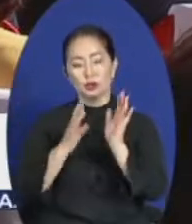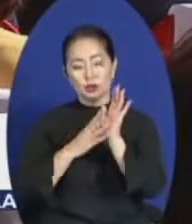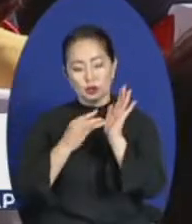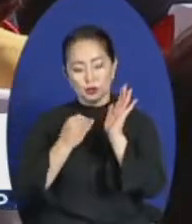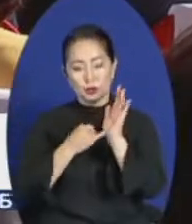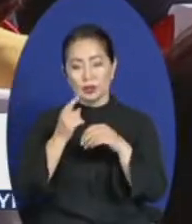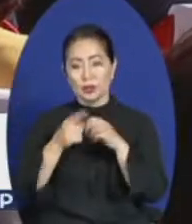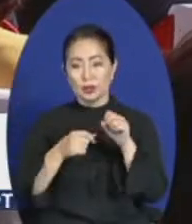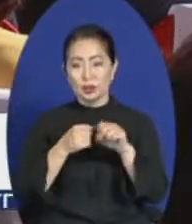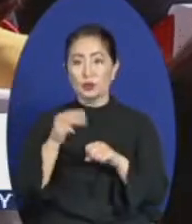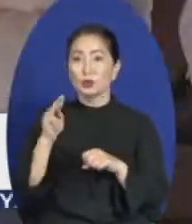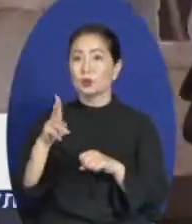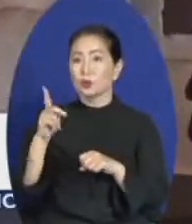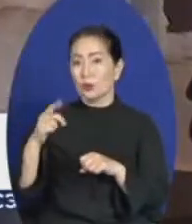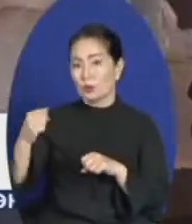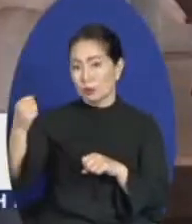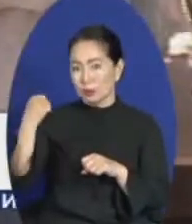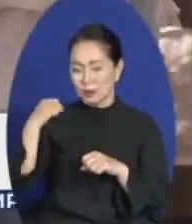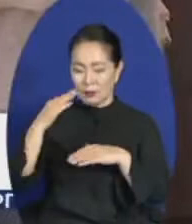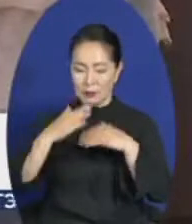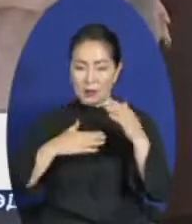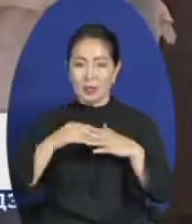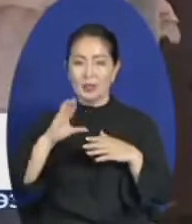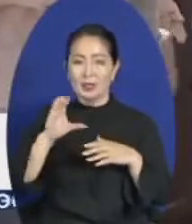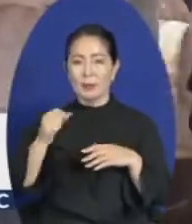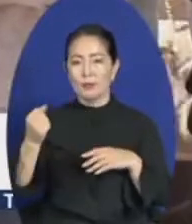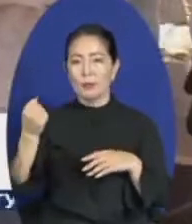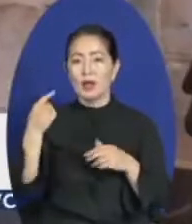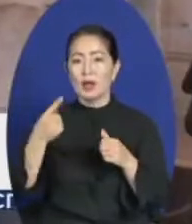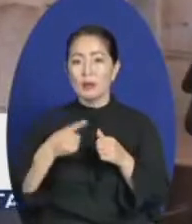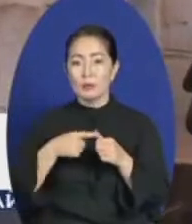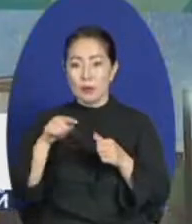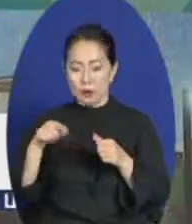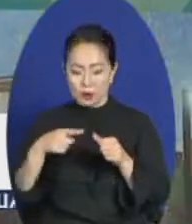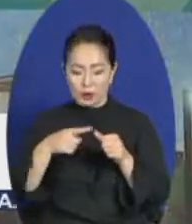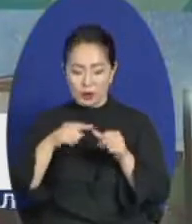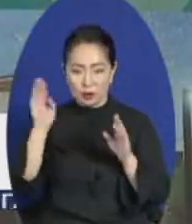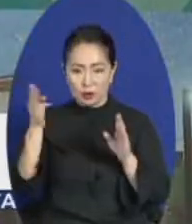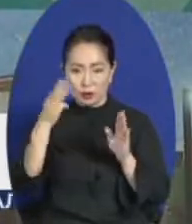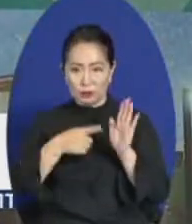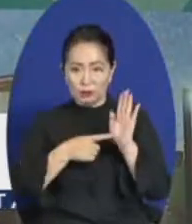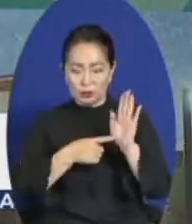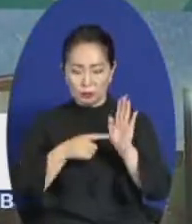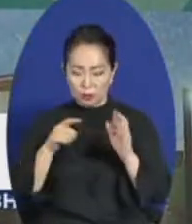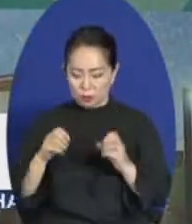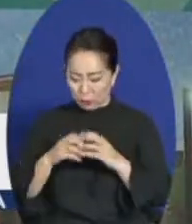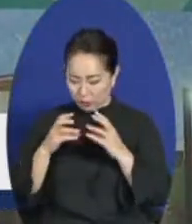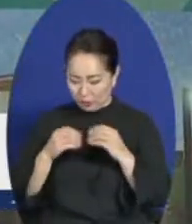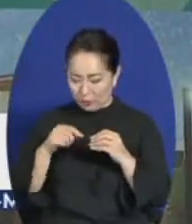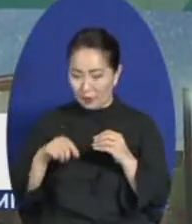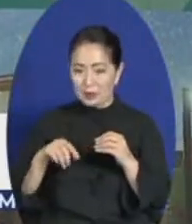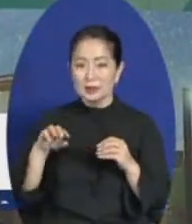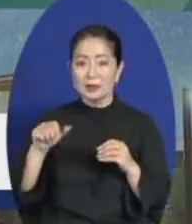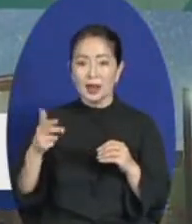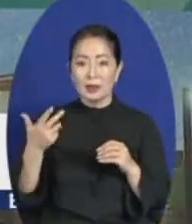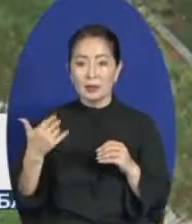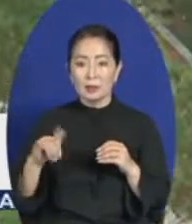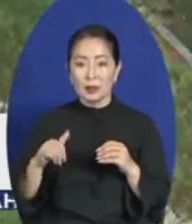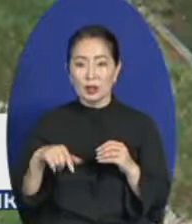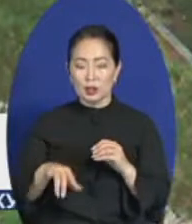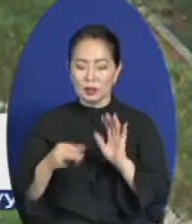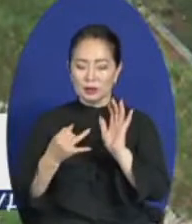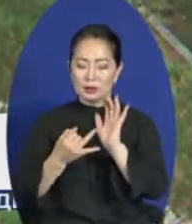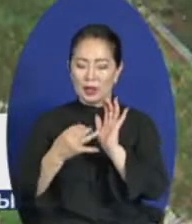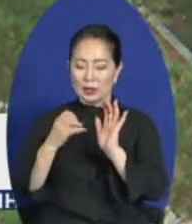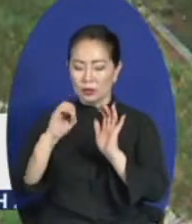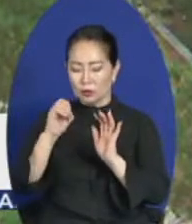жилийн түүхтэй барилгын салбарын шилдэгүүдийг өнөөдөр нэрлэлээ. Тухайлбал бүтээн байгуулалтын төслийн нийт талбайхаа 70%, 26